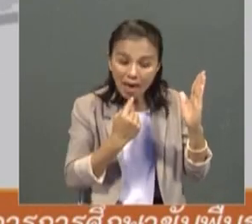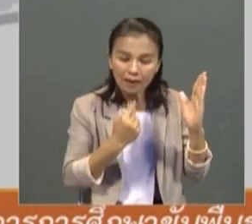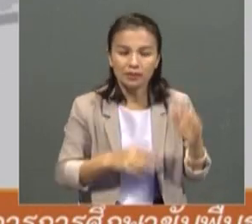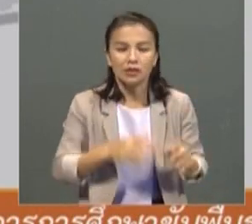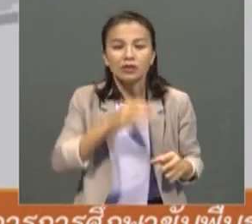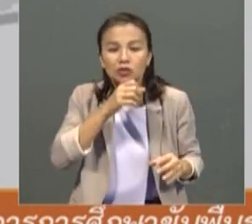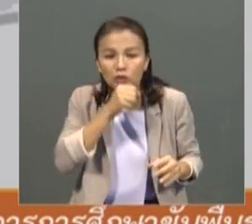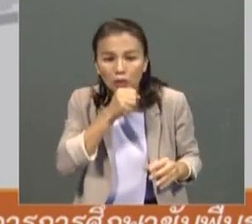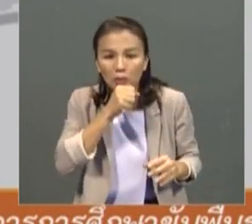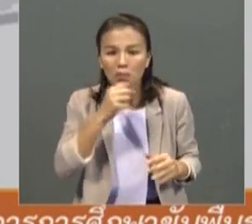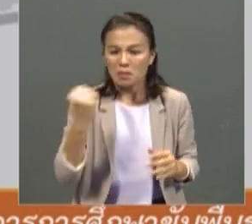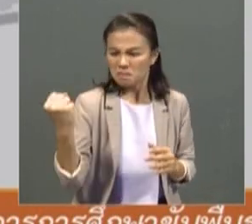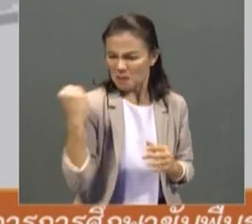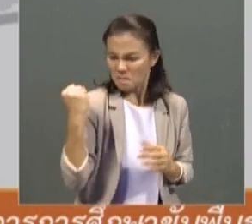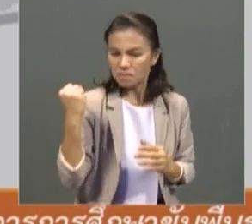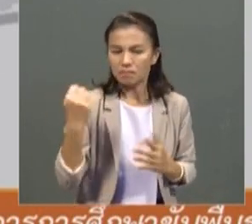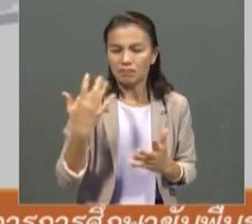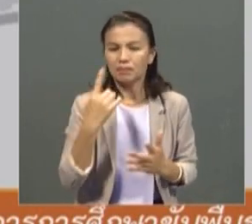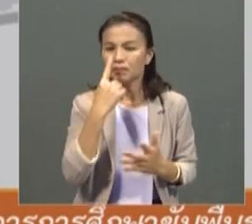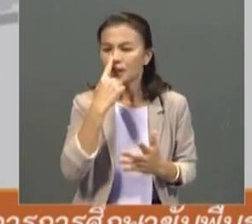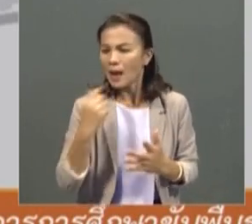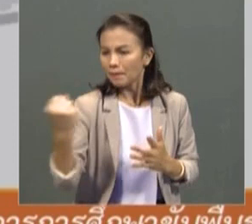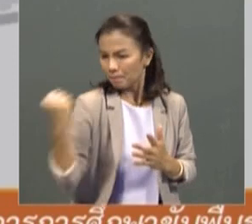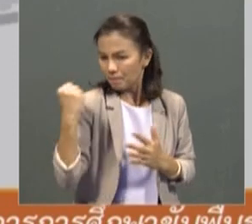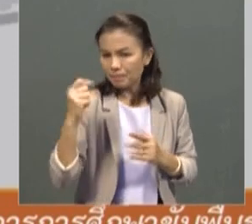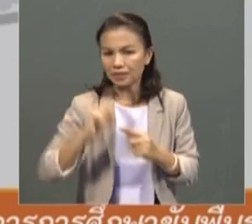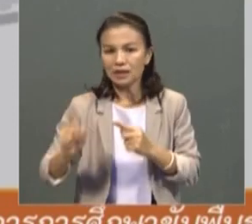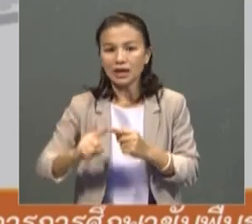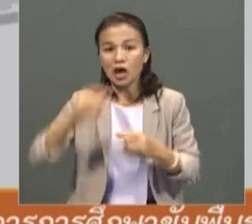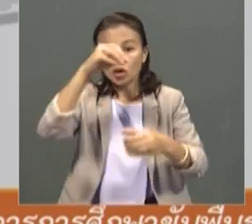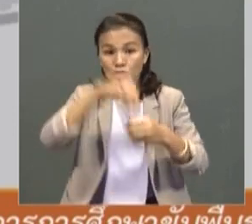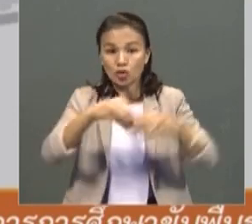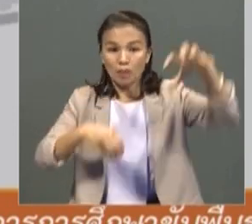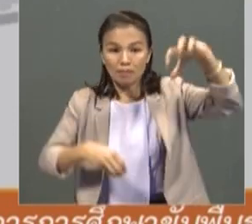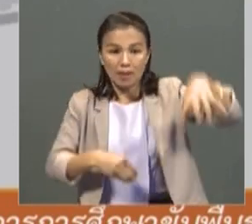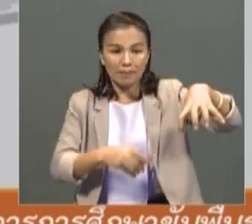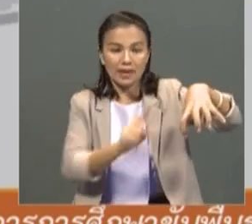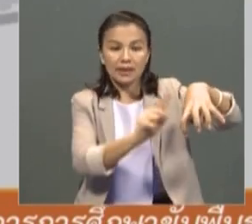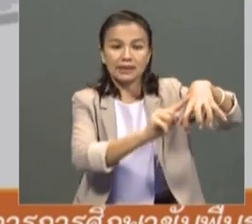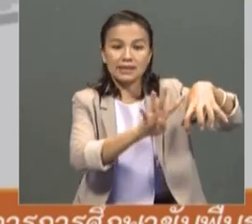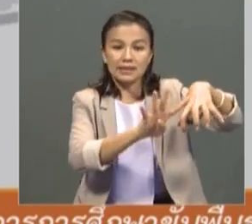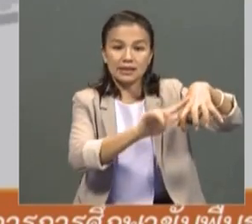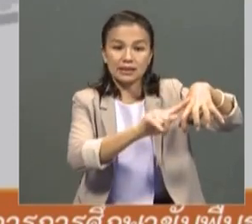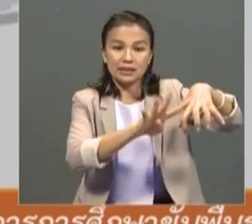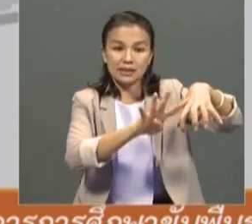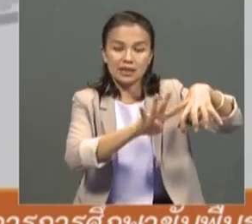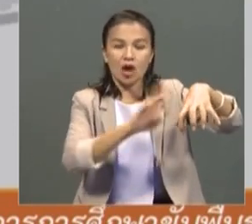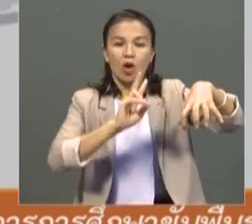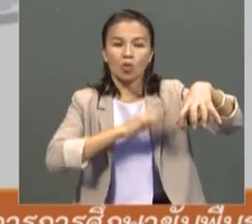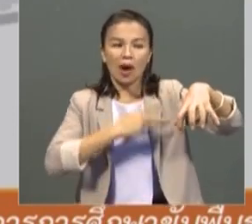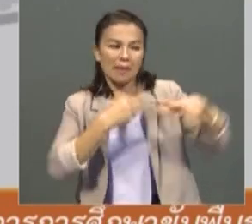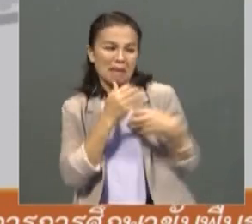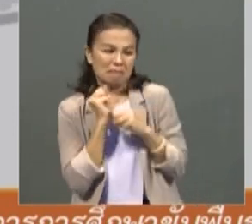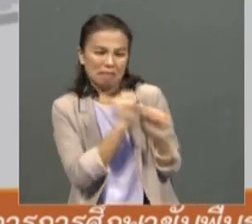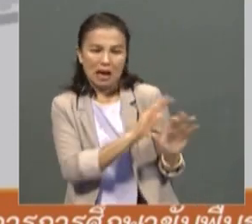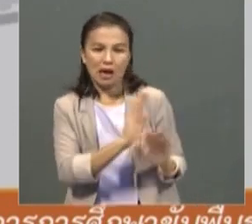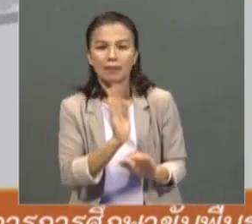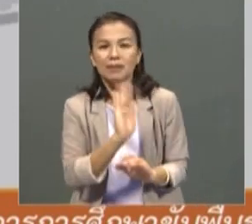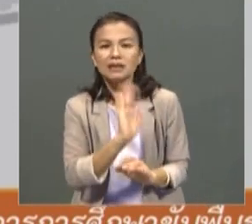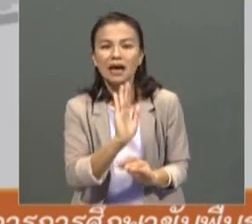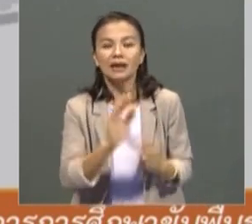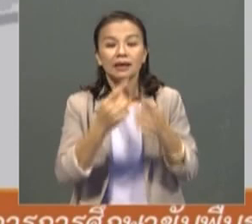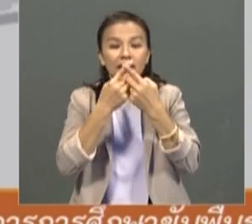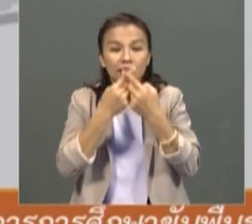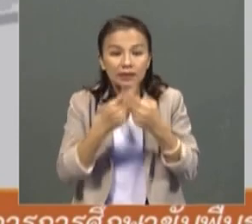ကလာတယ်ဆိုလို့ရှိရင်ဘယ်လိုလုပ်မလဲအနီရောက်ခရိုင်ပေါ့နော်ဘယ်လိုကနေလာမလဲဆိုတာကိုသူတို့ကအခန်းတွေခွဲလိုက်တယ်ပေါ့နော်ဒီလိုခွဲတ